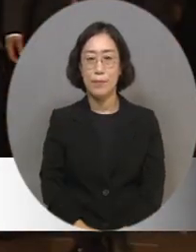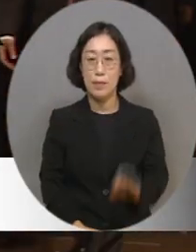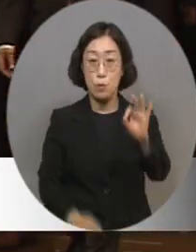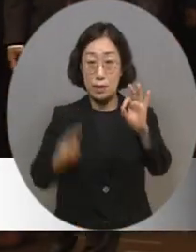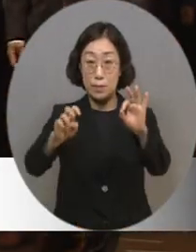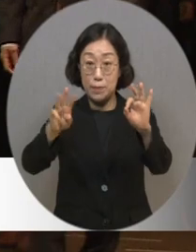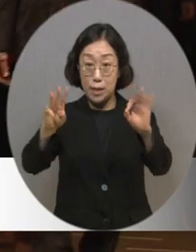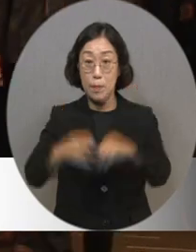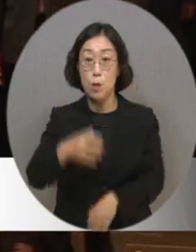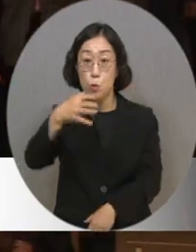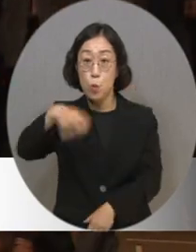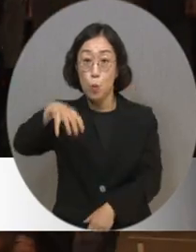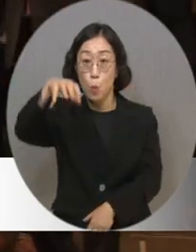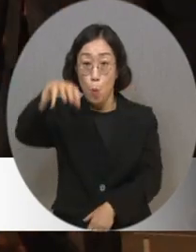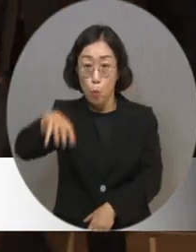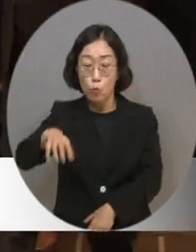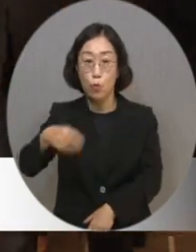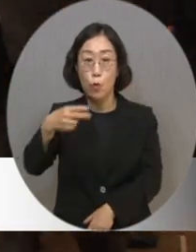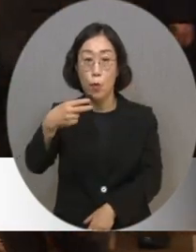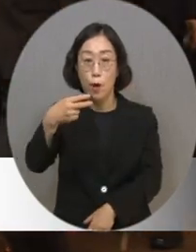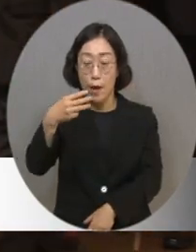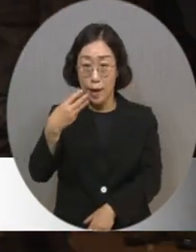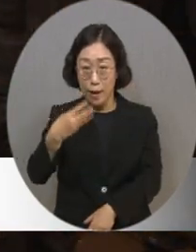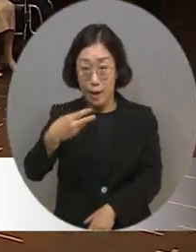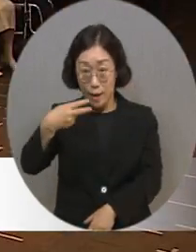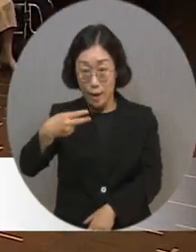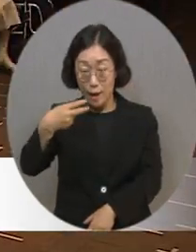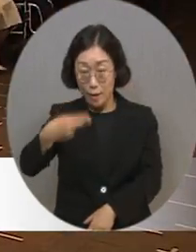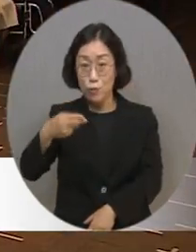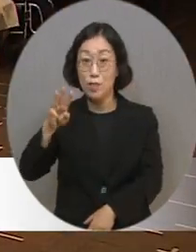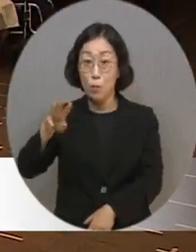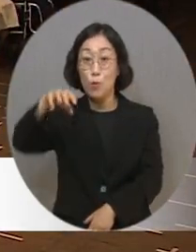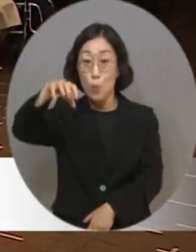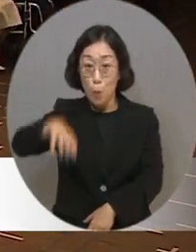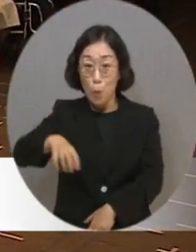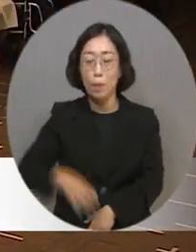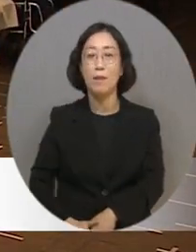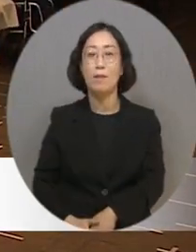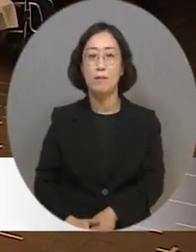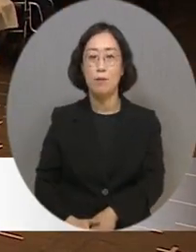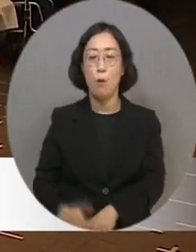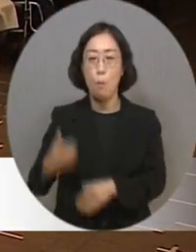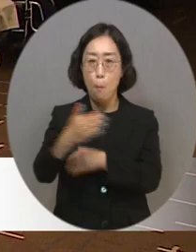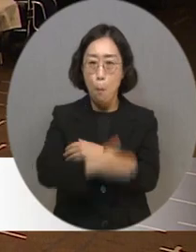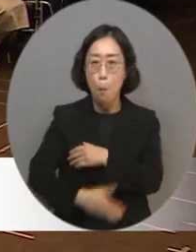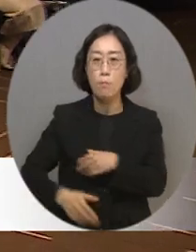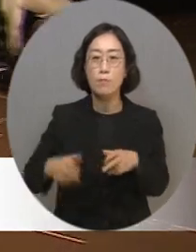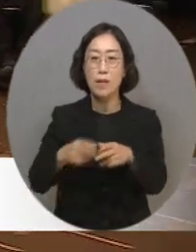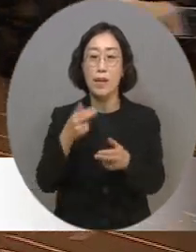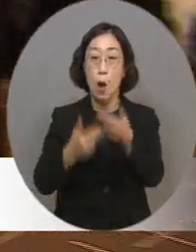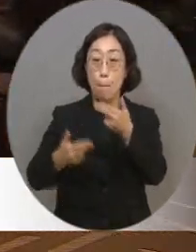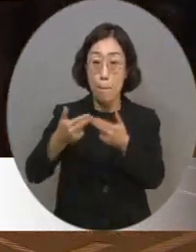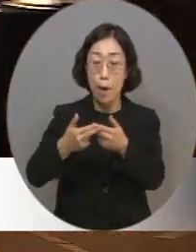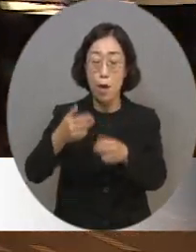종로구 HW 컨벤션에서 국내 최대 장애인 단체인 한국지체장애인협회의